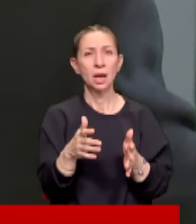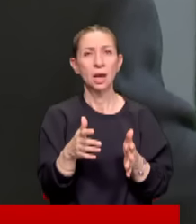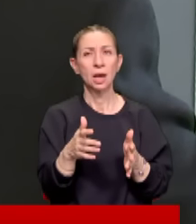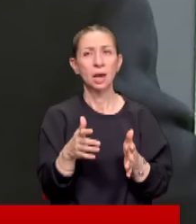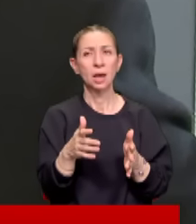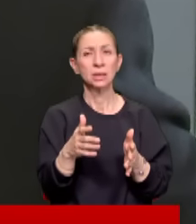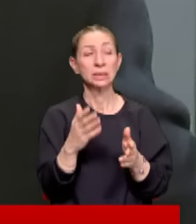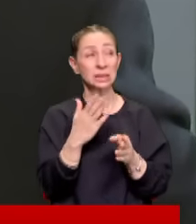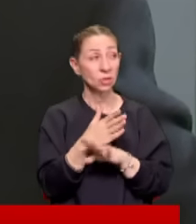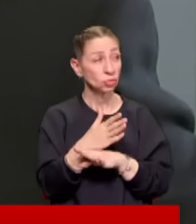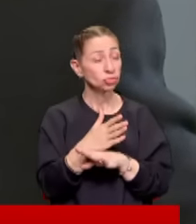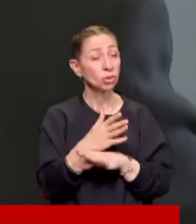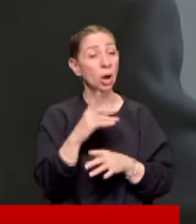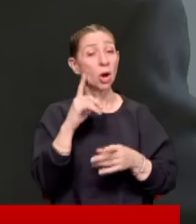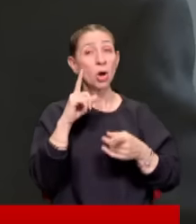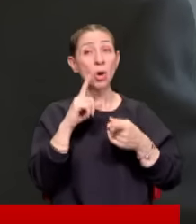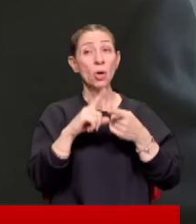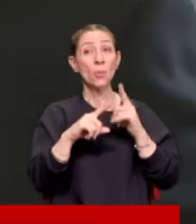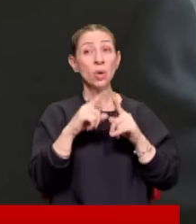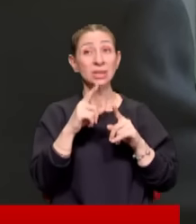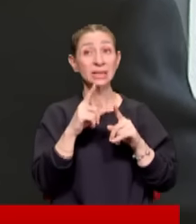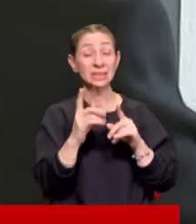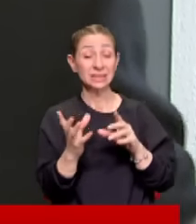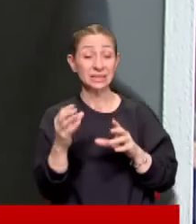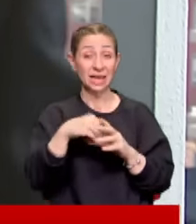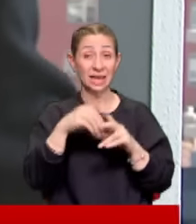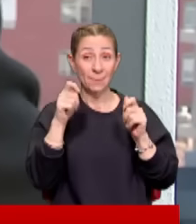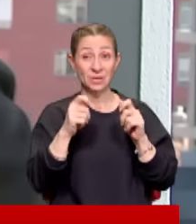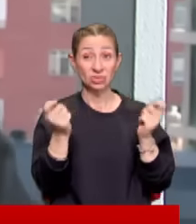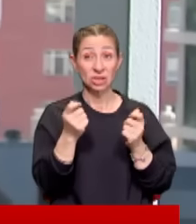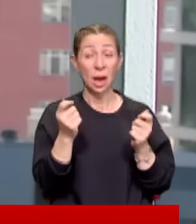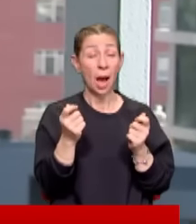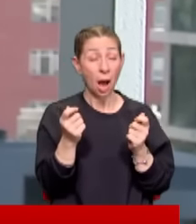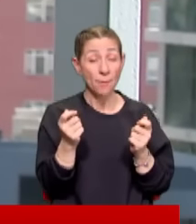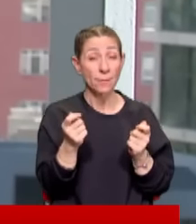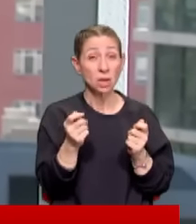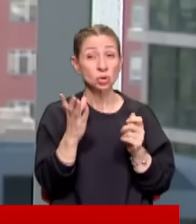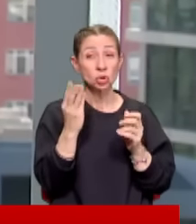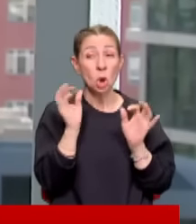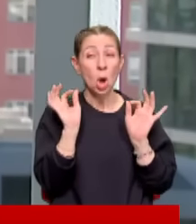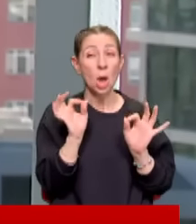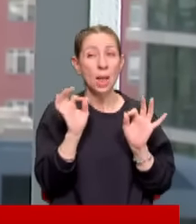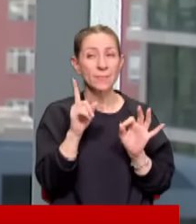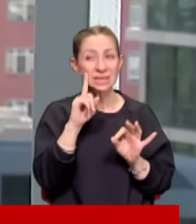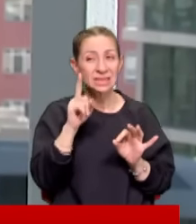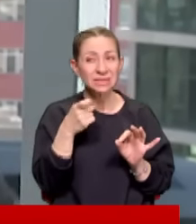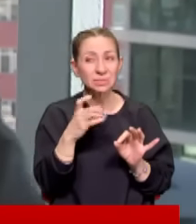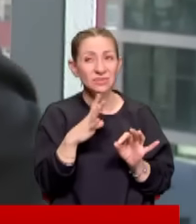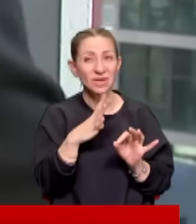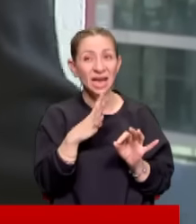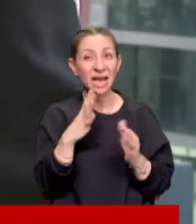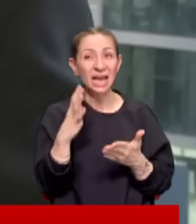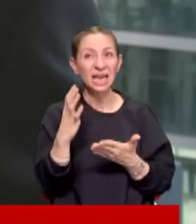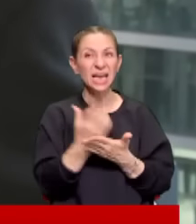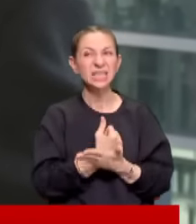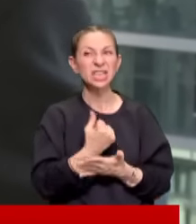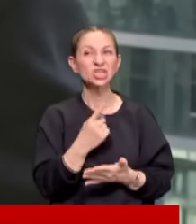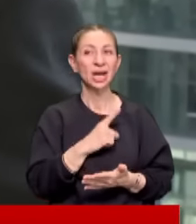daha doğrusu siyasetin diğer alanları tarafından enfekte edilmeye çalışılan ancak çok stratejik ve önemli bir tespiti vardı. Kazanacak